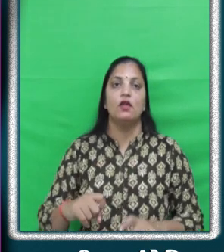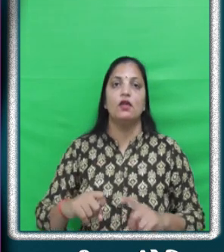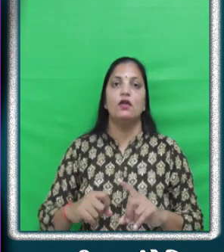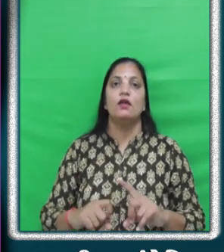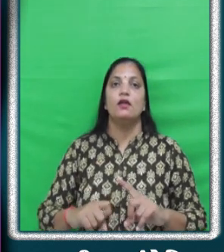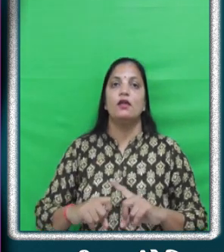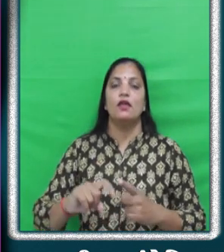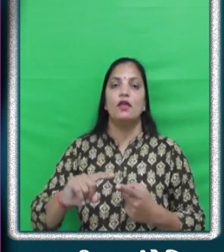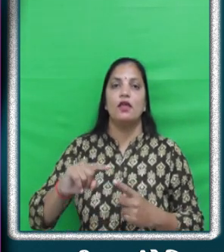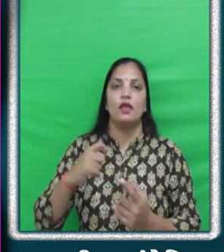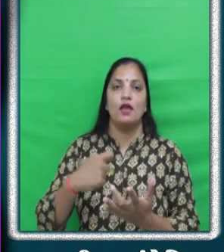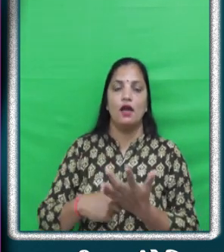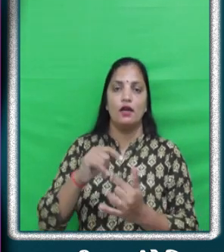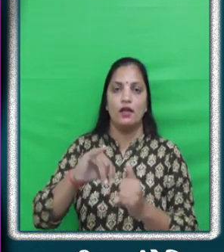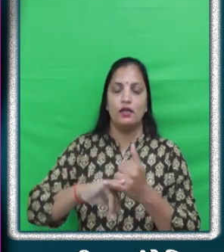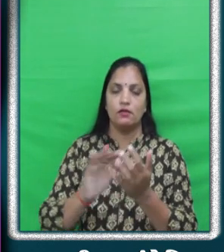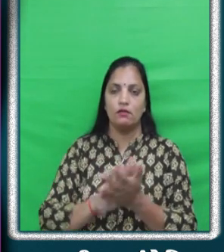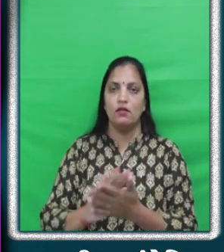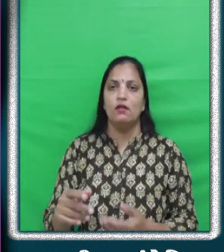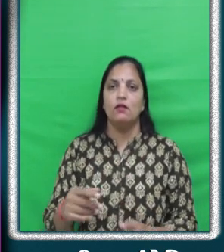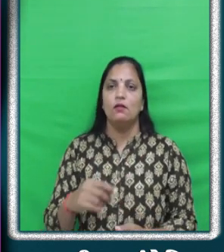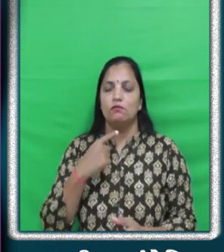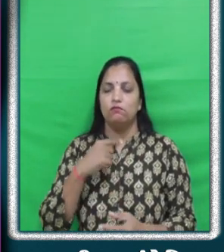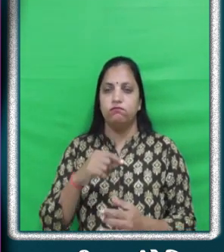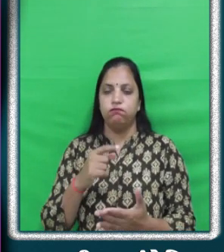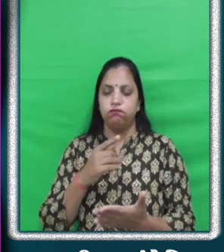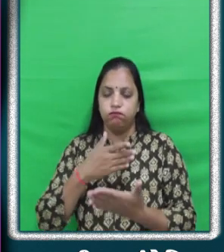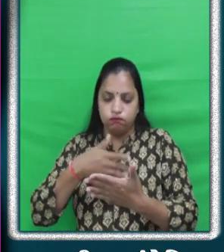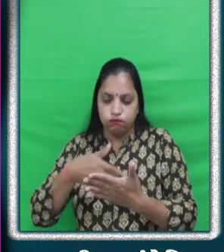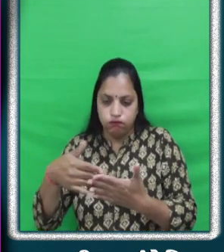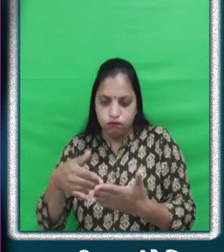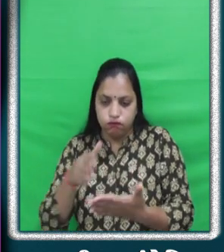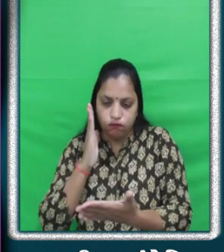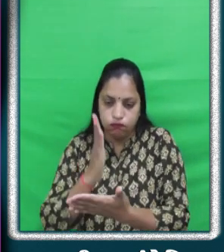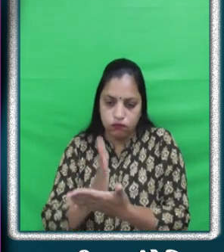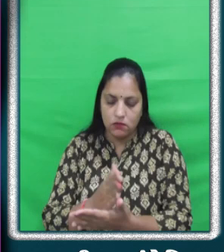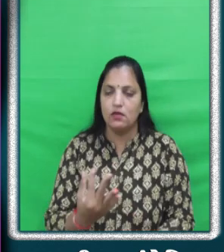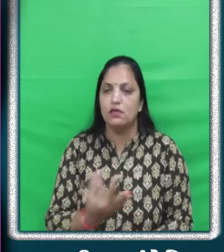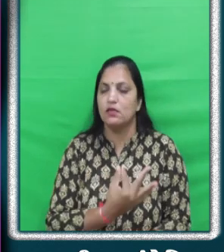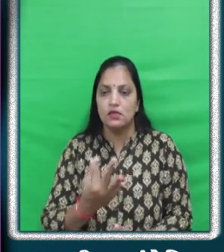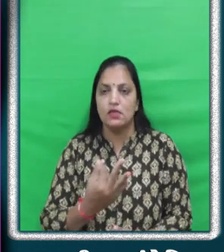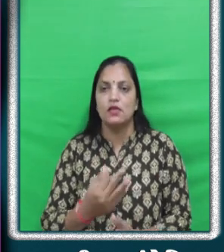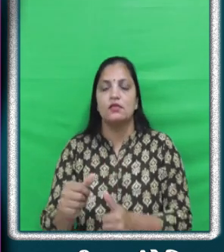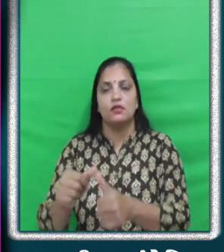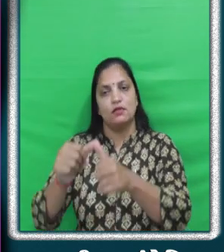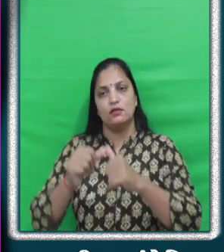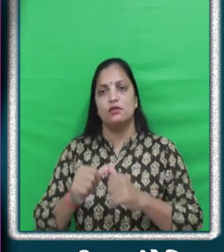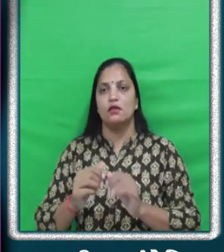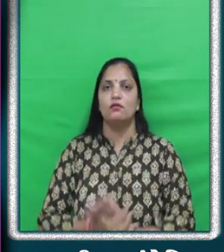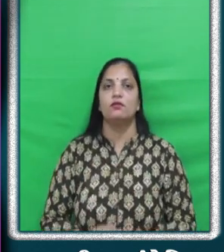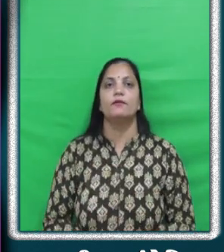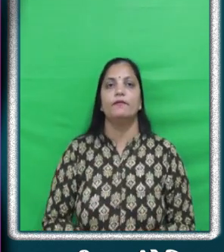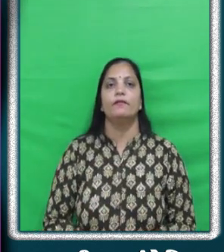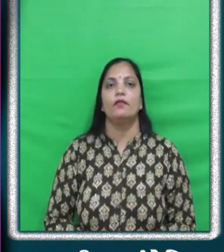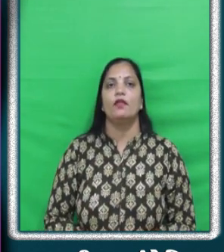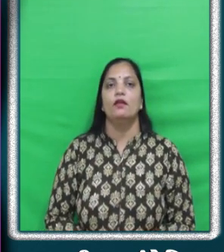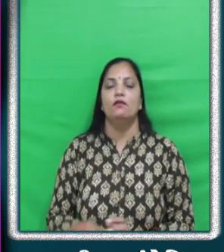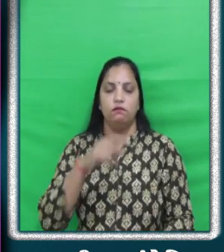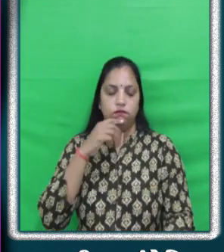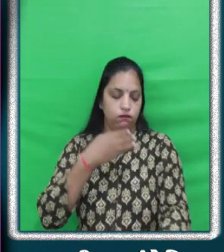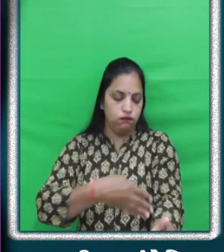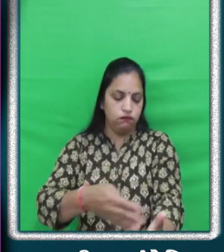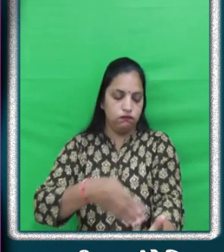ગુડ. કેશ કહે છે બ્લડ જામી જાય છે, વેરી ગુડ. તો ઘણા બધા વિદ્યાર્થી મિત્રો સરસ જવાબ આવે છે આપ્યો છે તમે કે રુધિર શું થાય